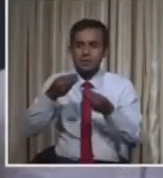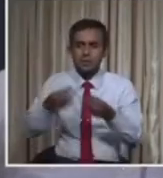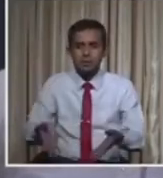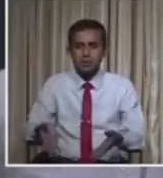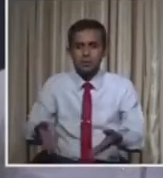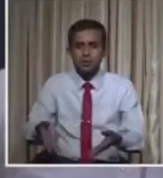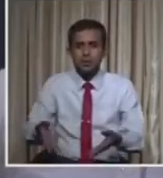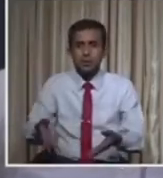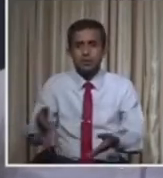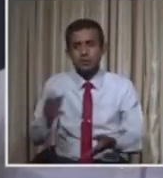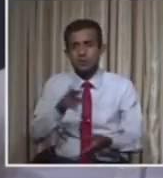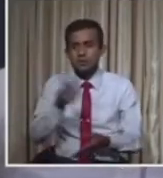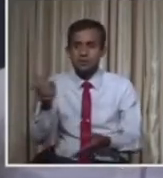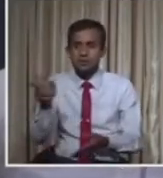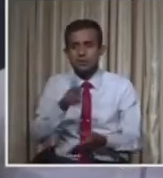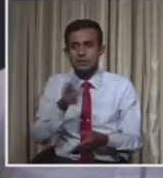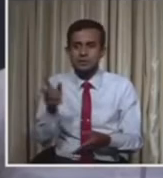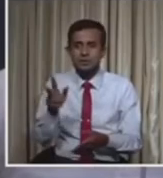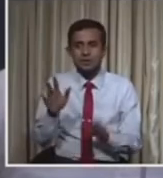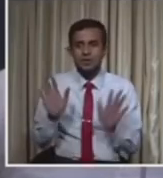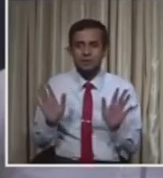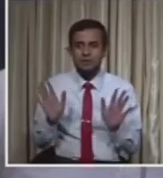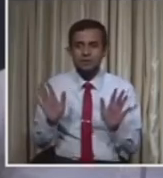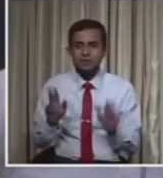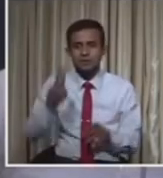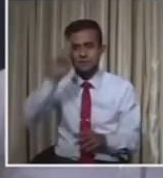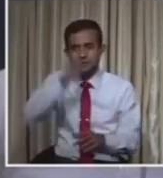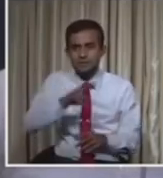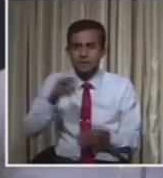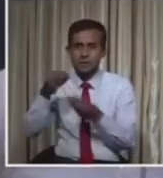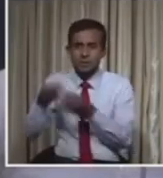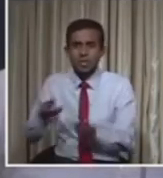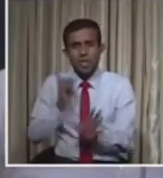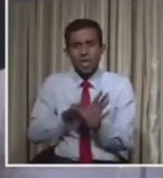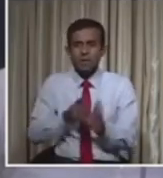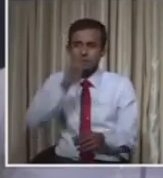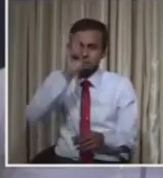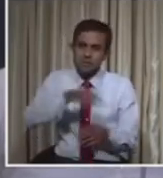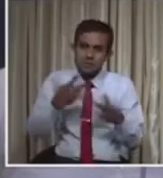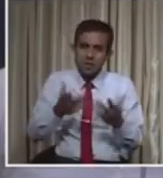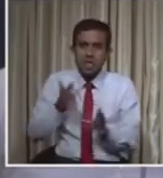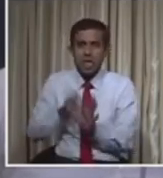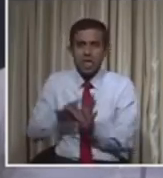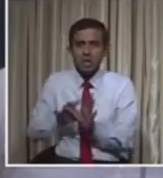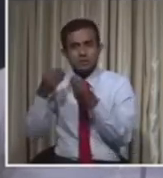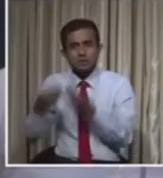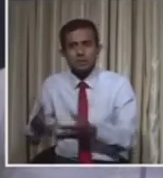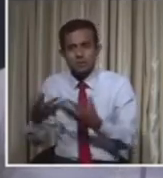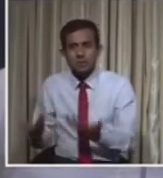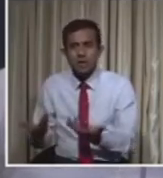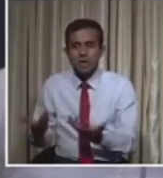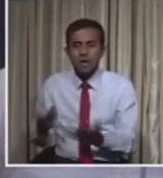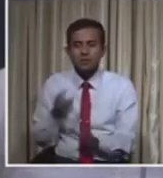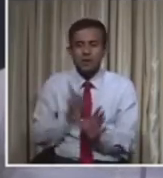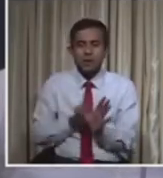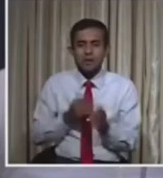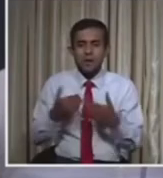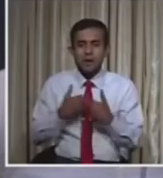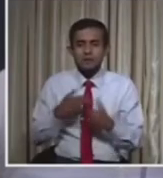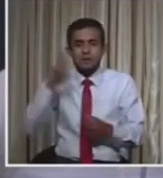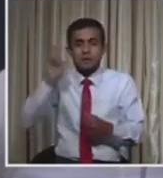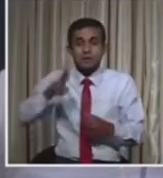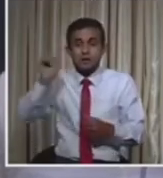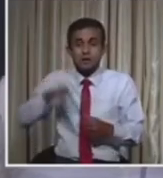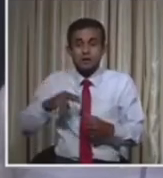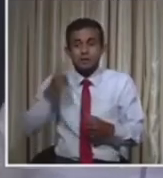ජය පරාජය දෙපත්තක දිනන. ජය පරාජය හැමදාම දිනන්නත් බෑ හැමදාම පරදින්නත් බෑ. අපි මේ හැමදාම අපි දිනනවායි